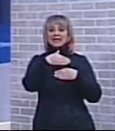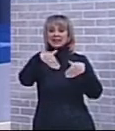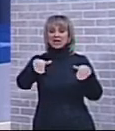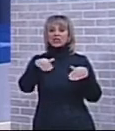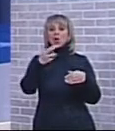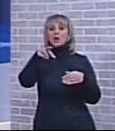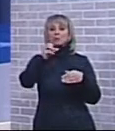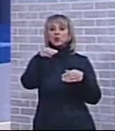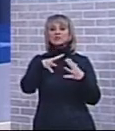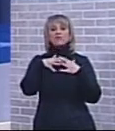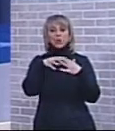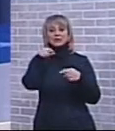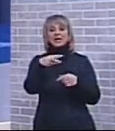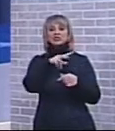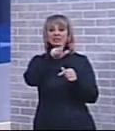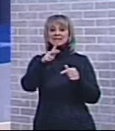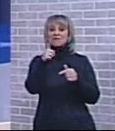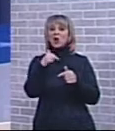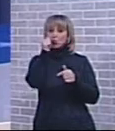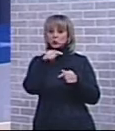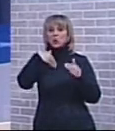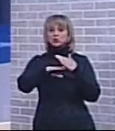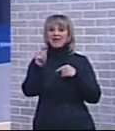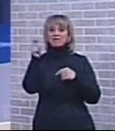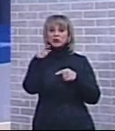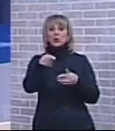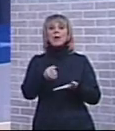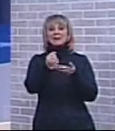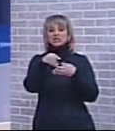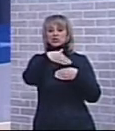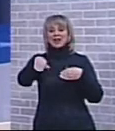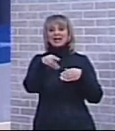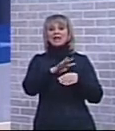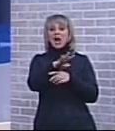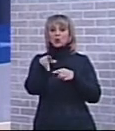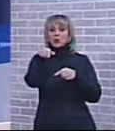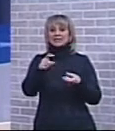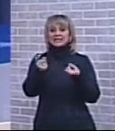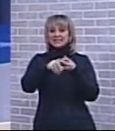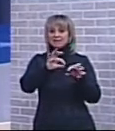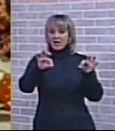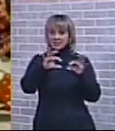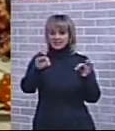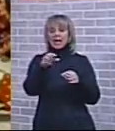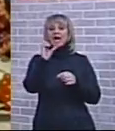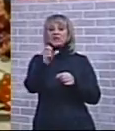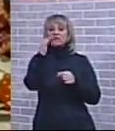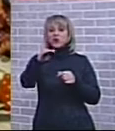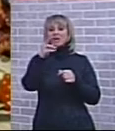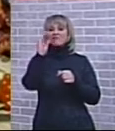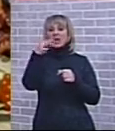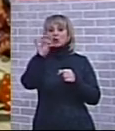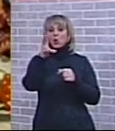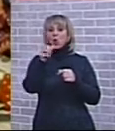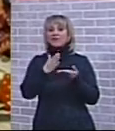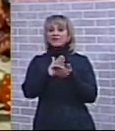линии МИУС фронта. А через 2 года ушла на фронт и поддержала линию огня линиями связи». Александра Федоровна